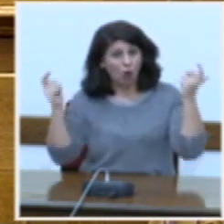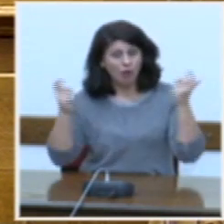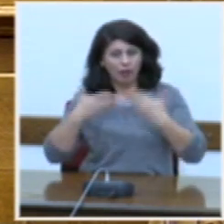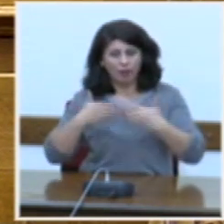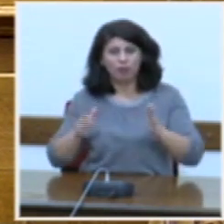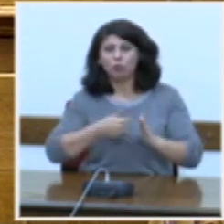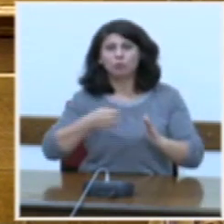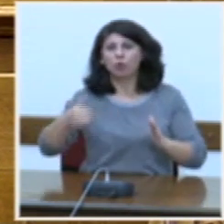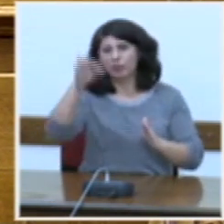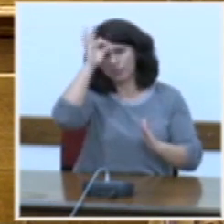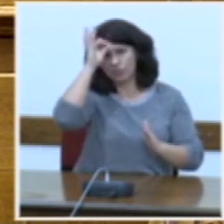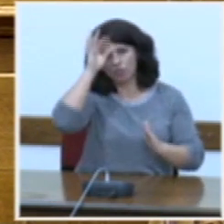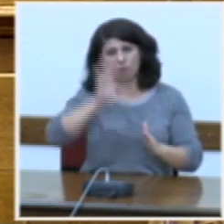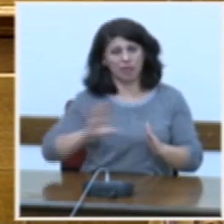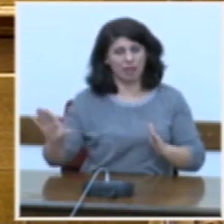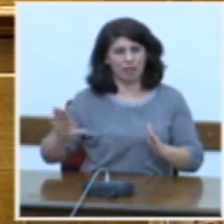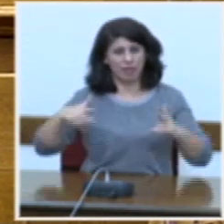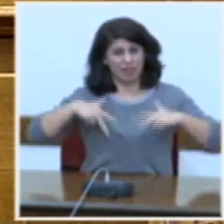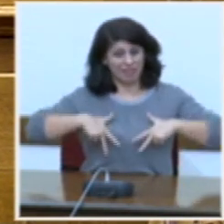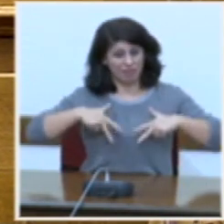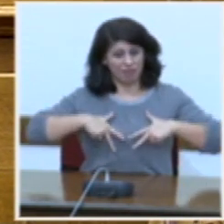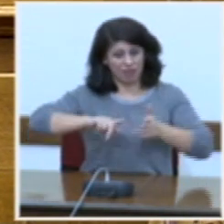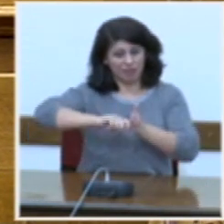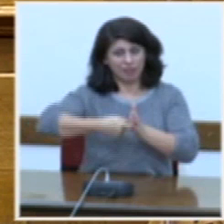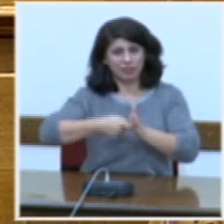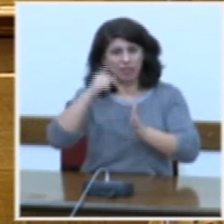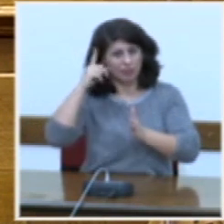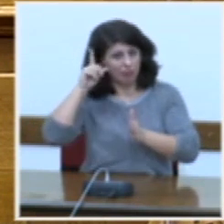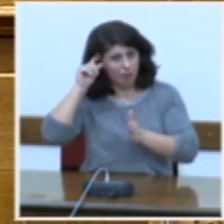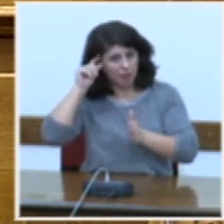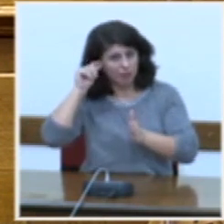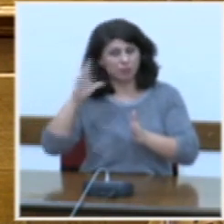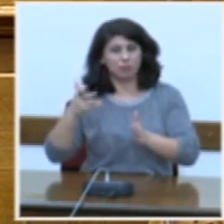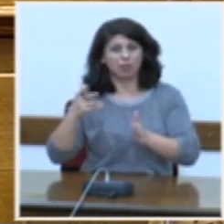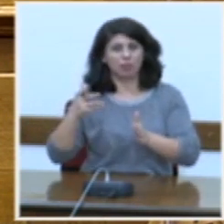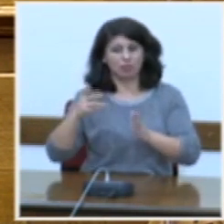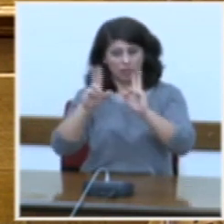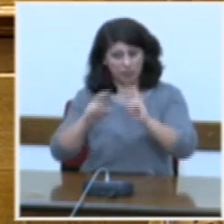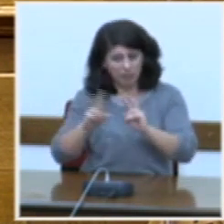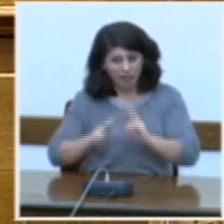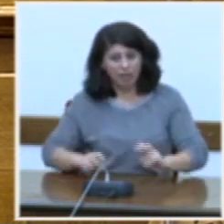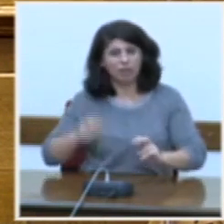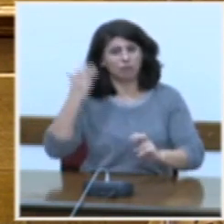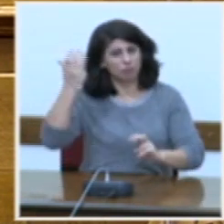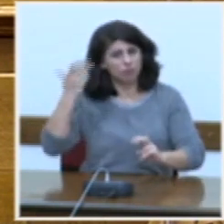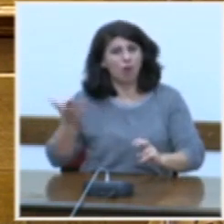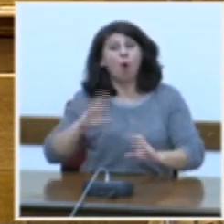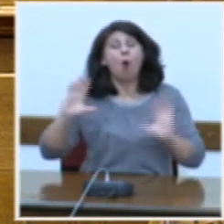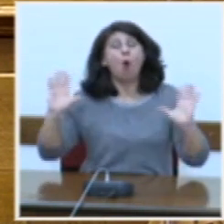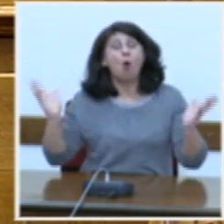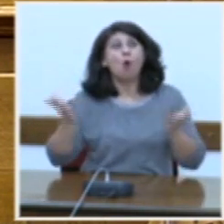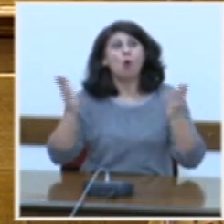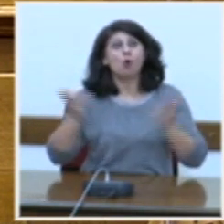ΜΑΤ. Η κυβέρνηση κρατά κλειστές τις σχολές για τις σπουδές, για την έρευνα, για όλα όσα είναι αναγκαία για